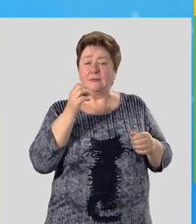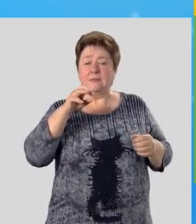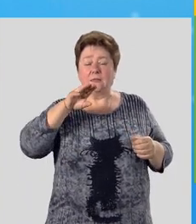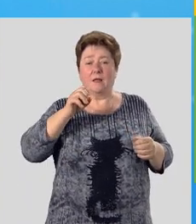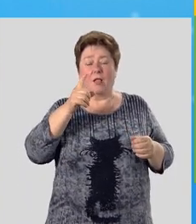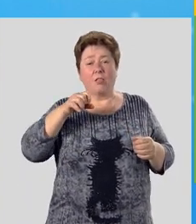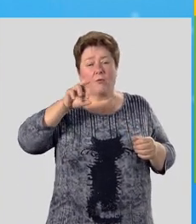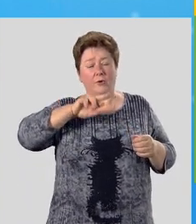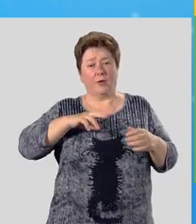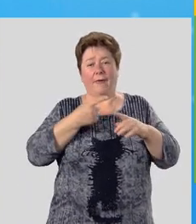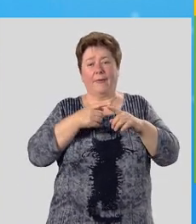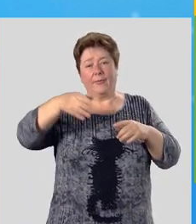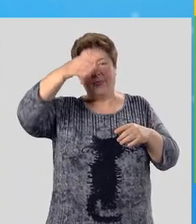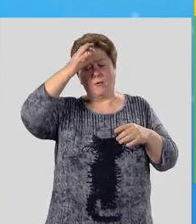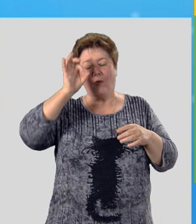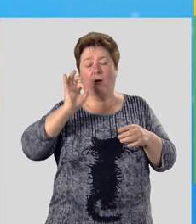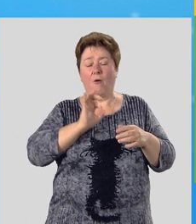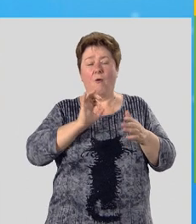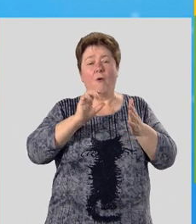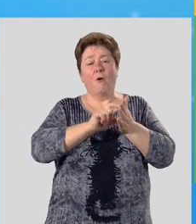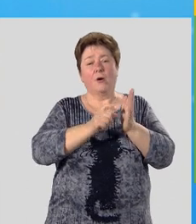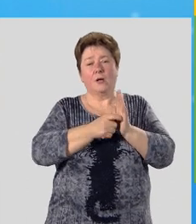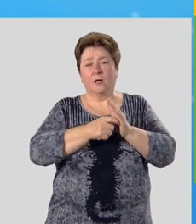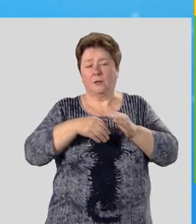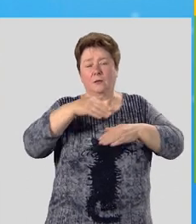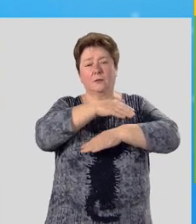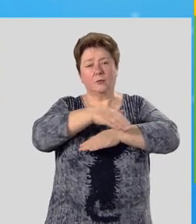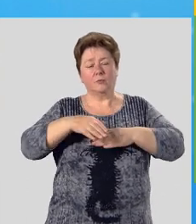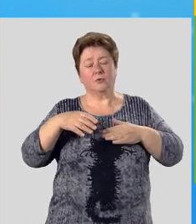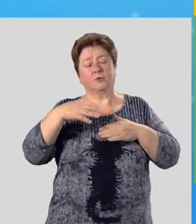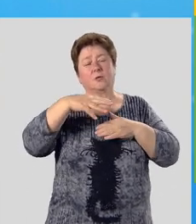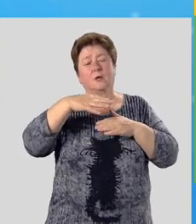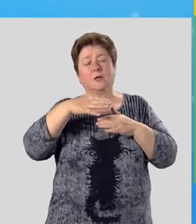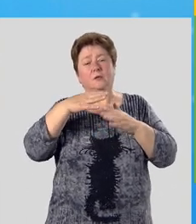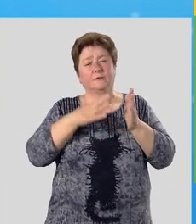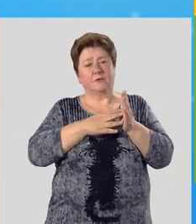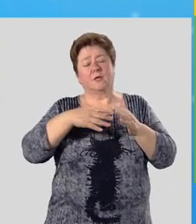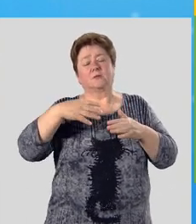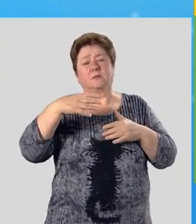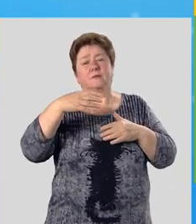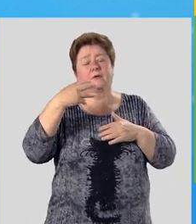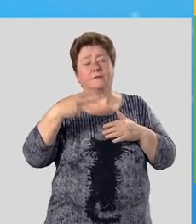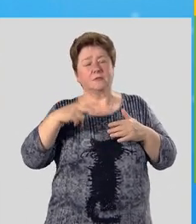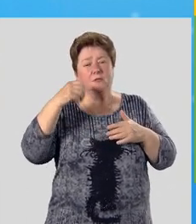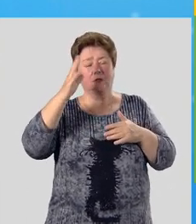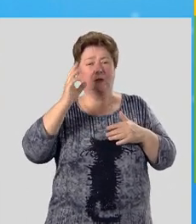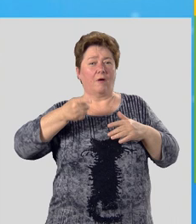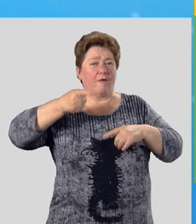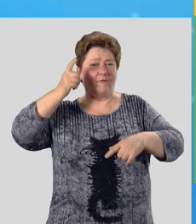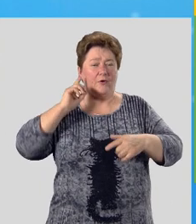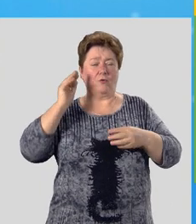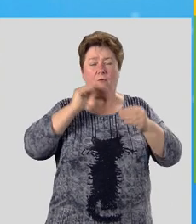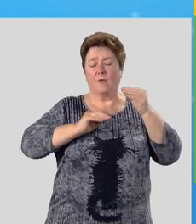Цитология – это наука о клетке. На рубеже 19-20 веков возник и сформировался